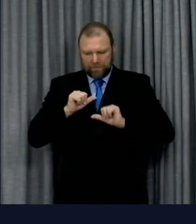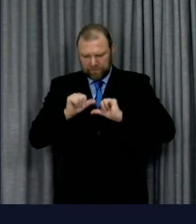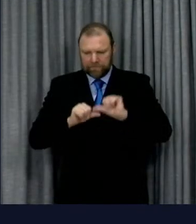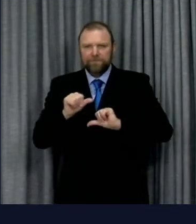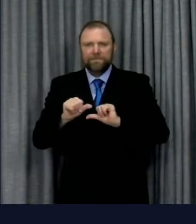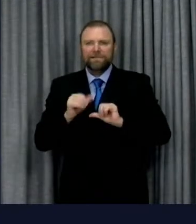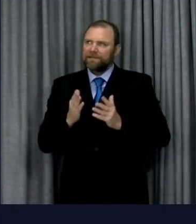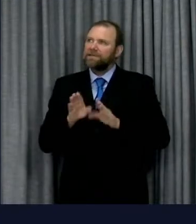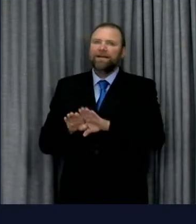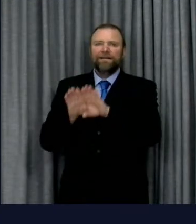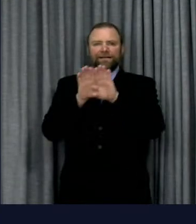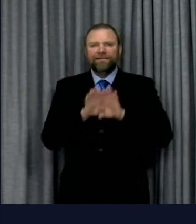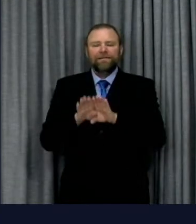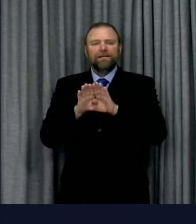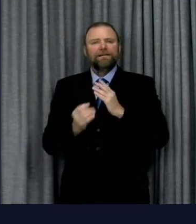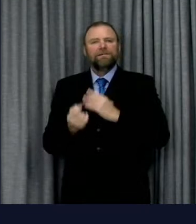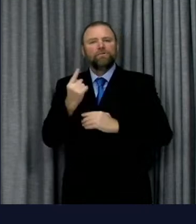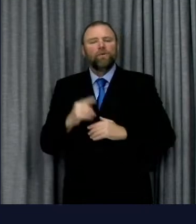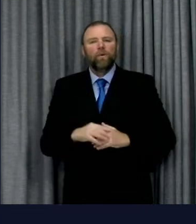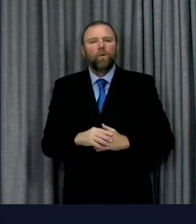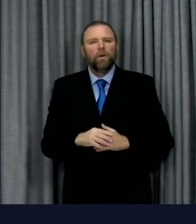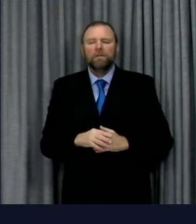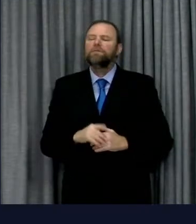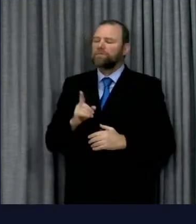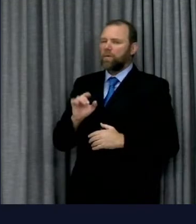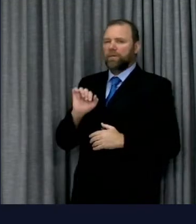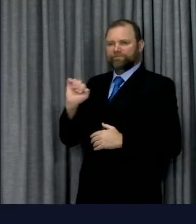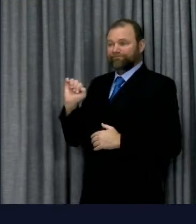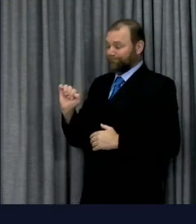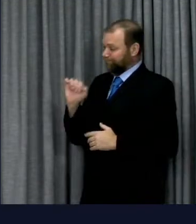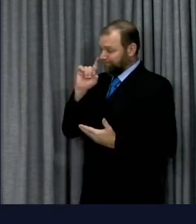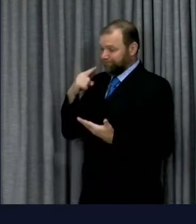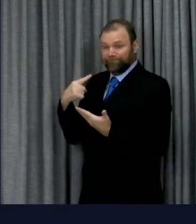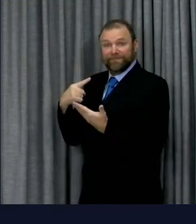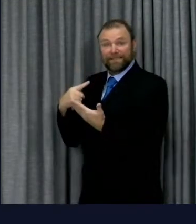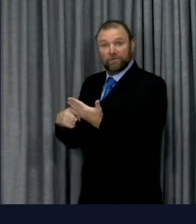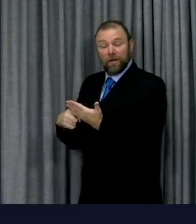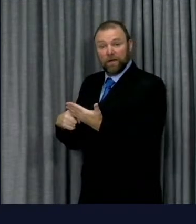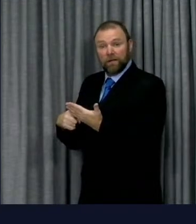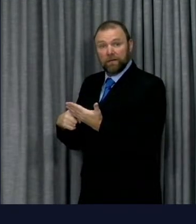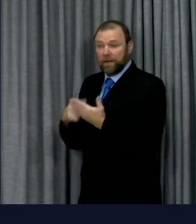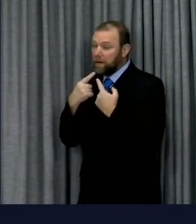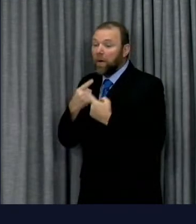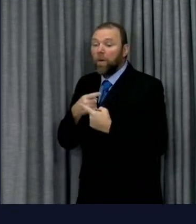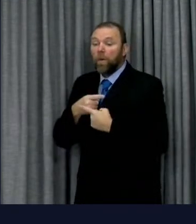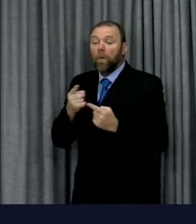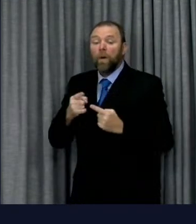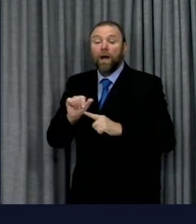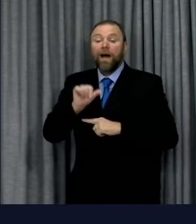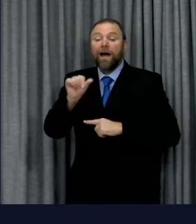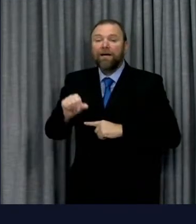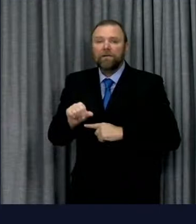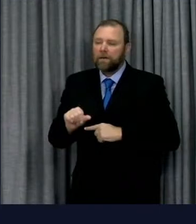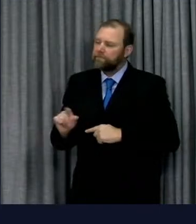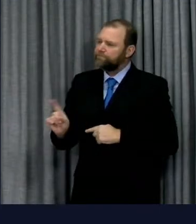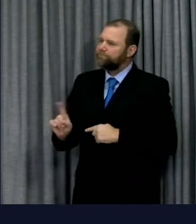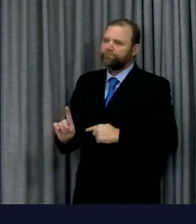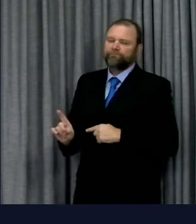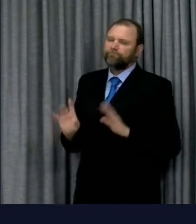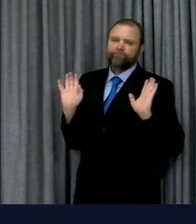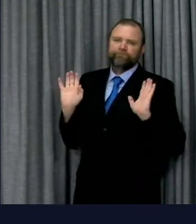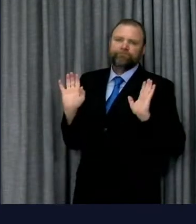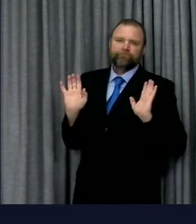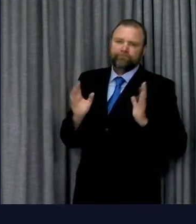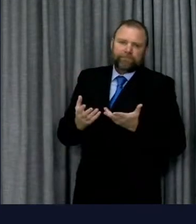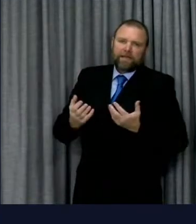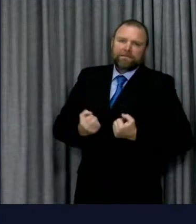mater. Nid i feddwl lan iddyn nhw yw i wneud y penderfyniad a just roi